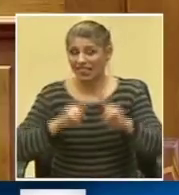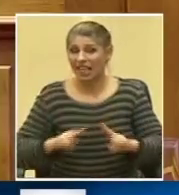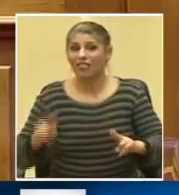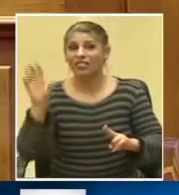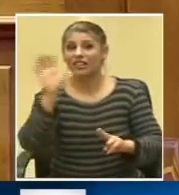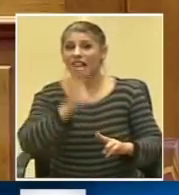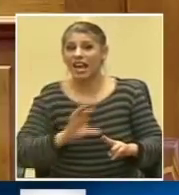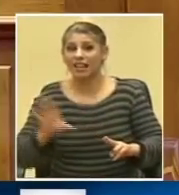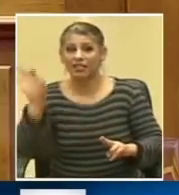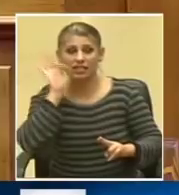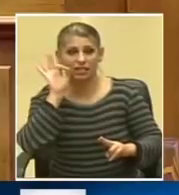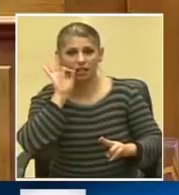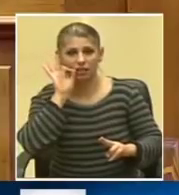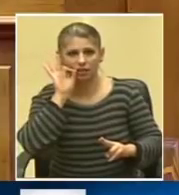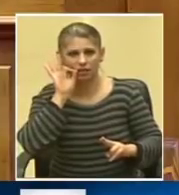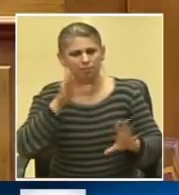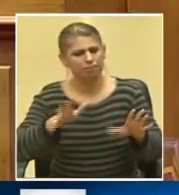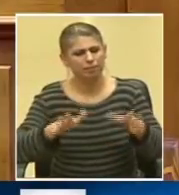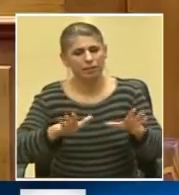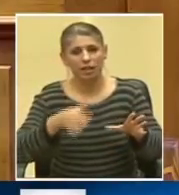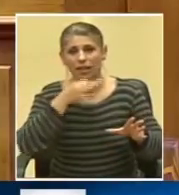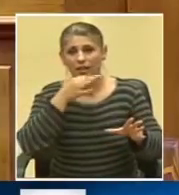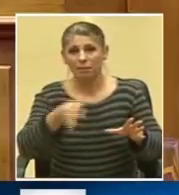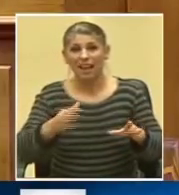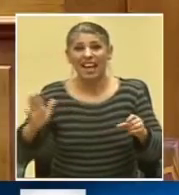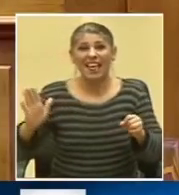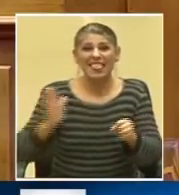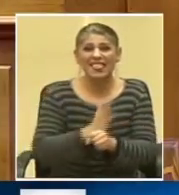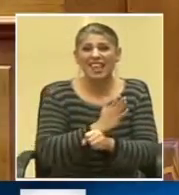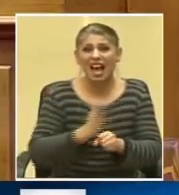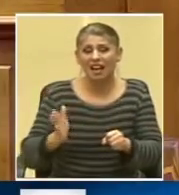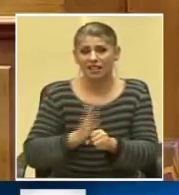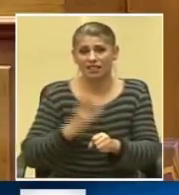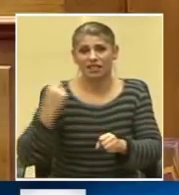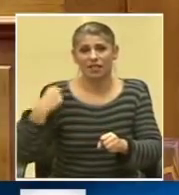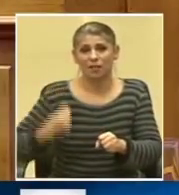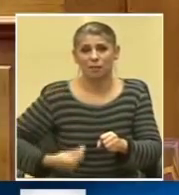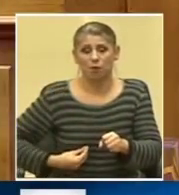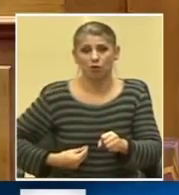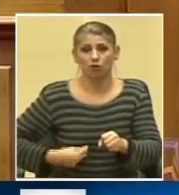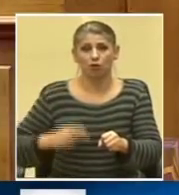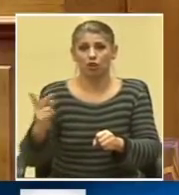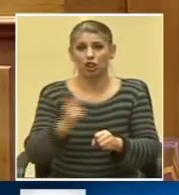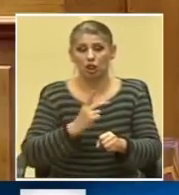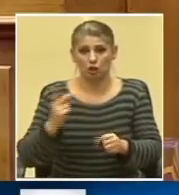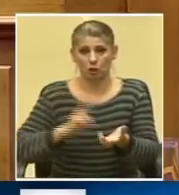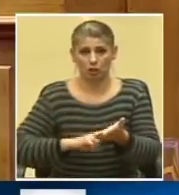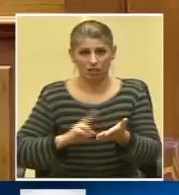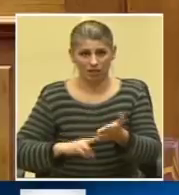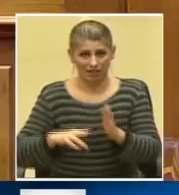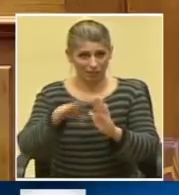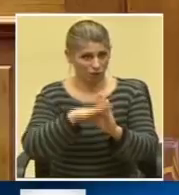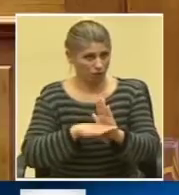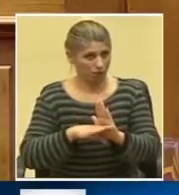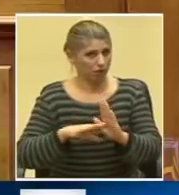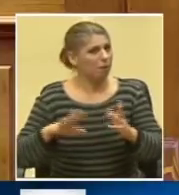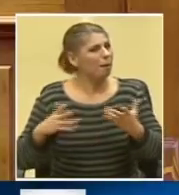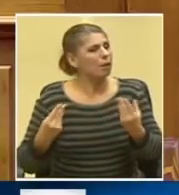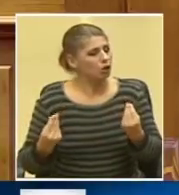συνάδελφοι, λίγο πολύ μίλησε για τη διάλυση του δημόσιου κοινωνικού ασφαλιστικού συστήματος. Ξέρετε